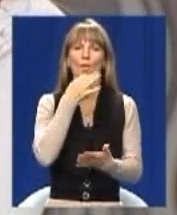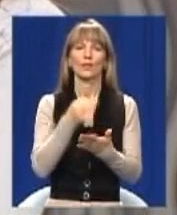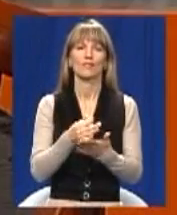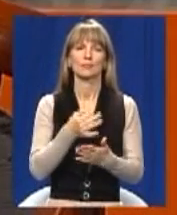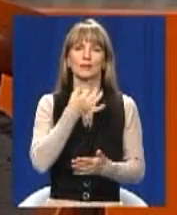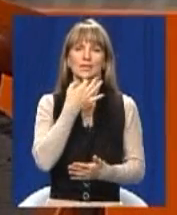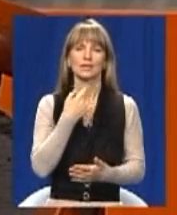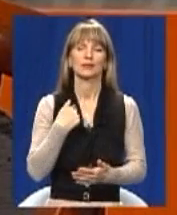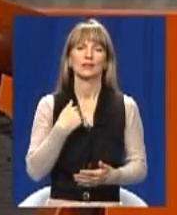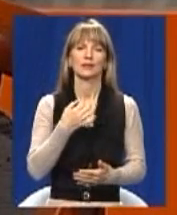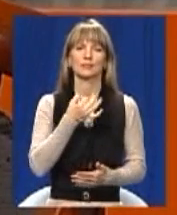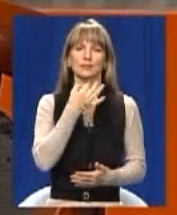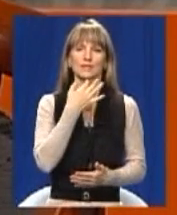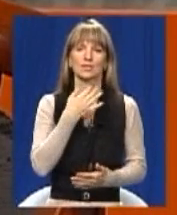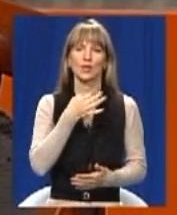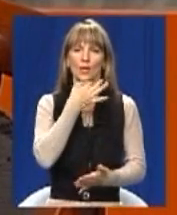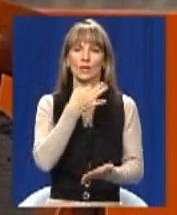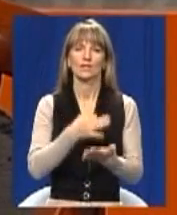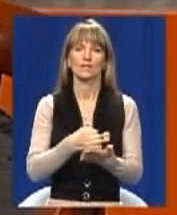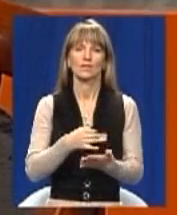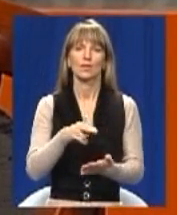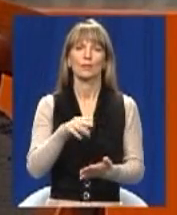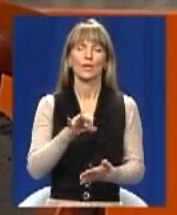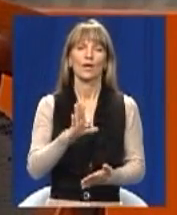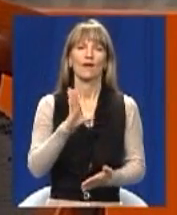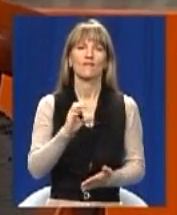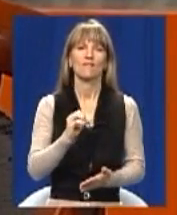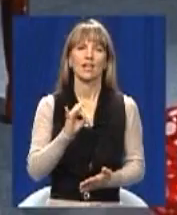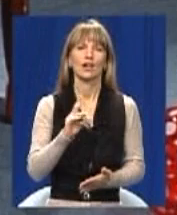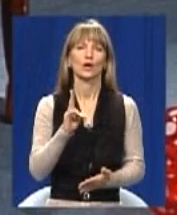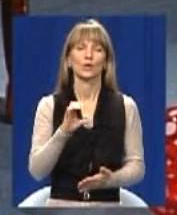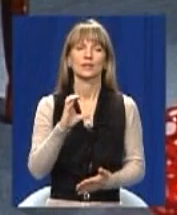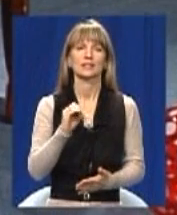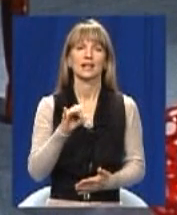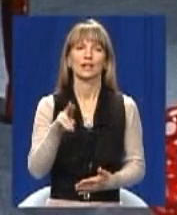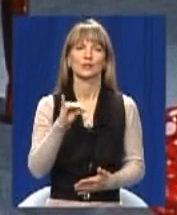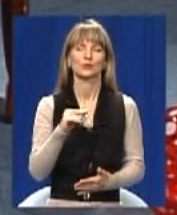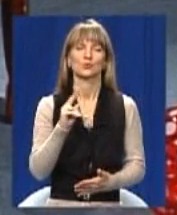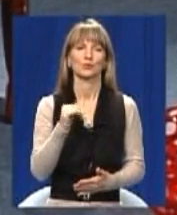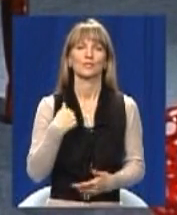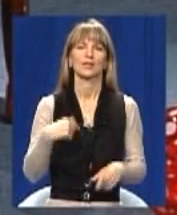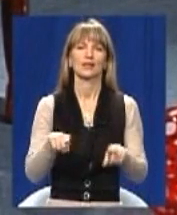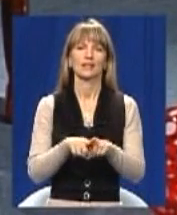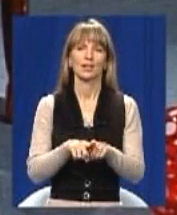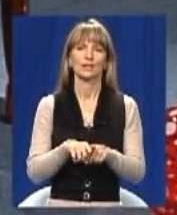видалася? Мені видалася відповідь про Верку Сердючку. Ну, також так. Мені теж вона одна із